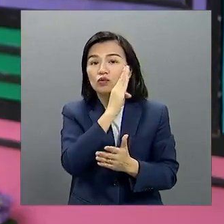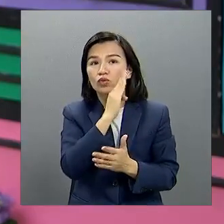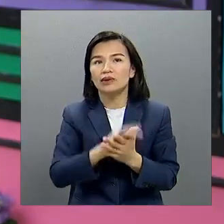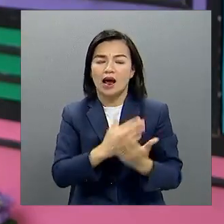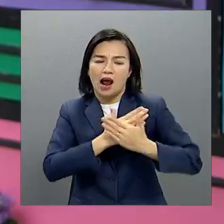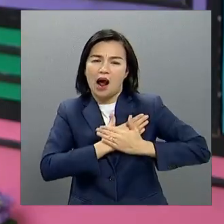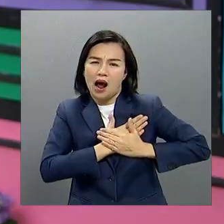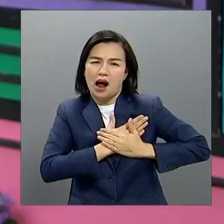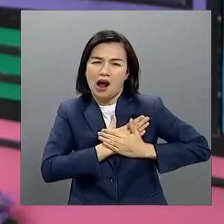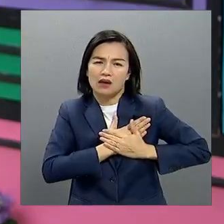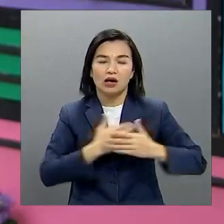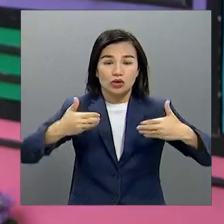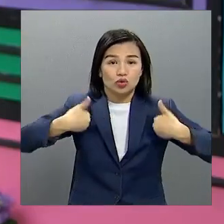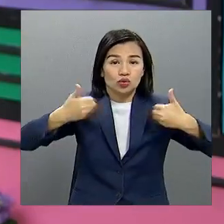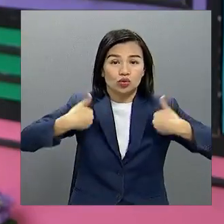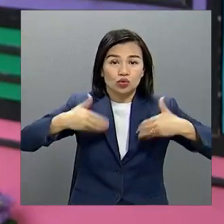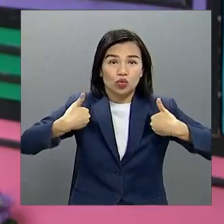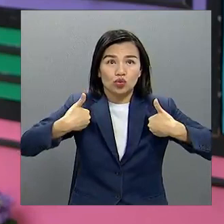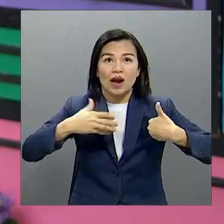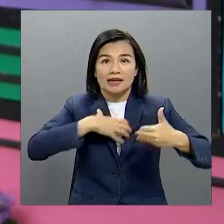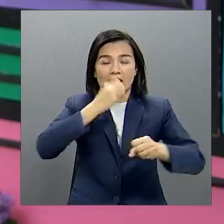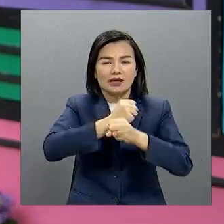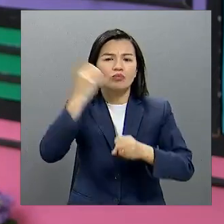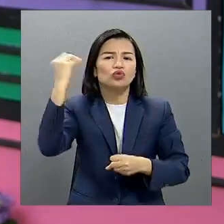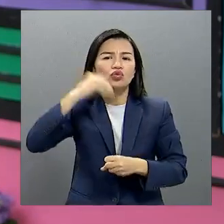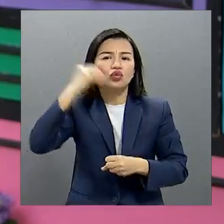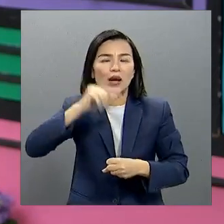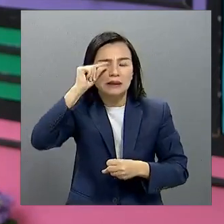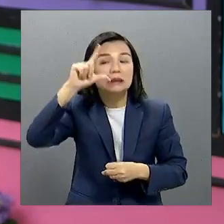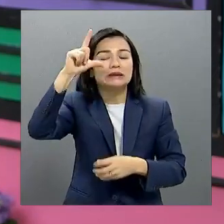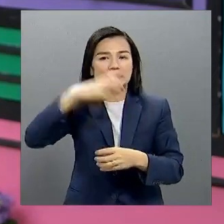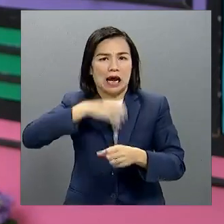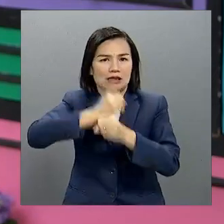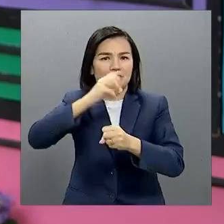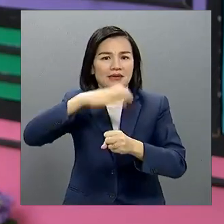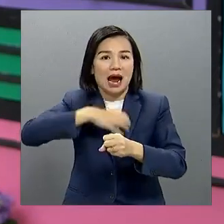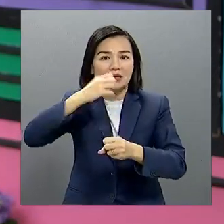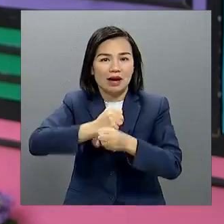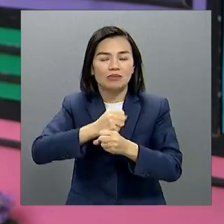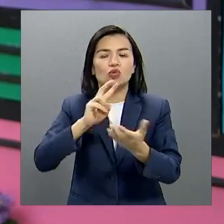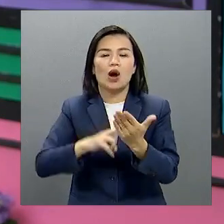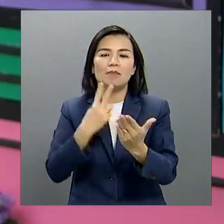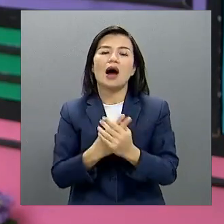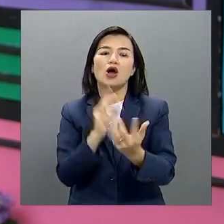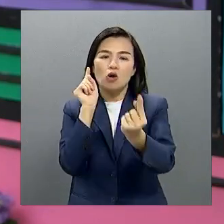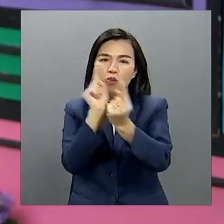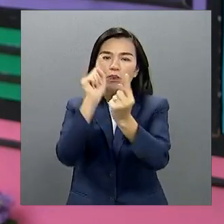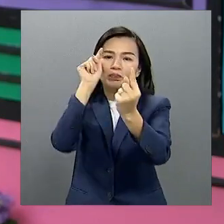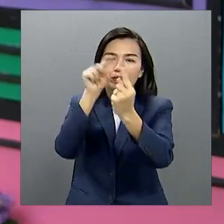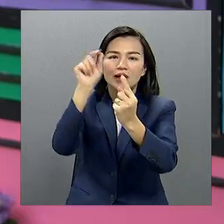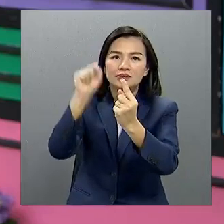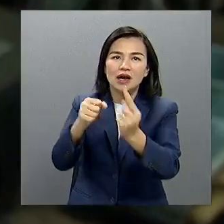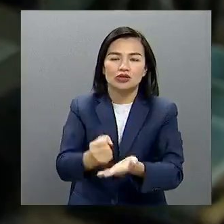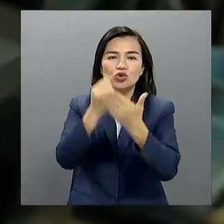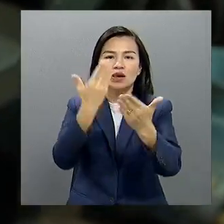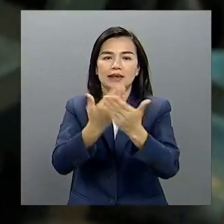คุณสนุกกับมันแล้วคุณอยากทำมันทุกๆวันที่ตื่นขึ้นมาเนี่ยแล้วคุณเจอแล้วแล้วสิ่งนั้นเนี่ยมันอาจจะทำเงินให้คุณก็ได้เหมือน